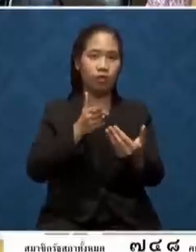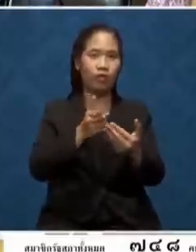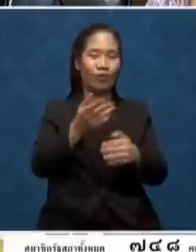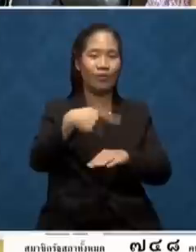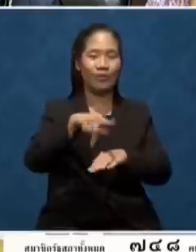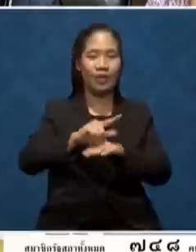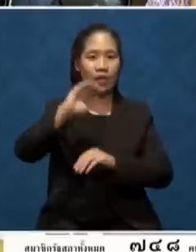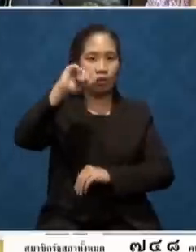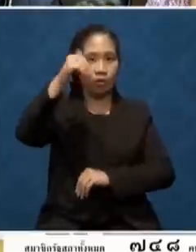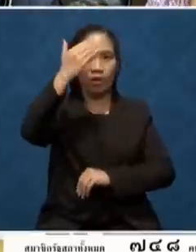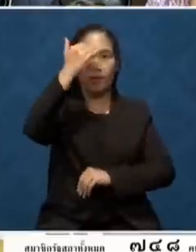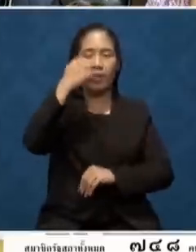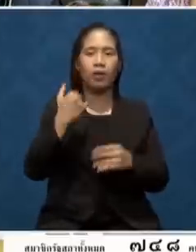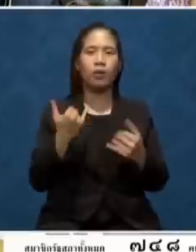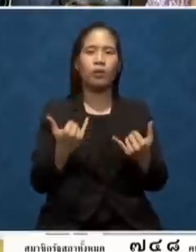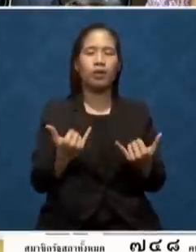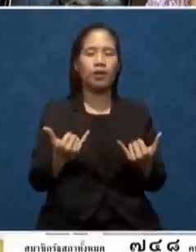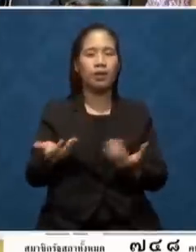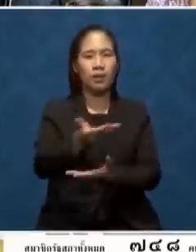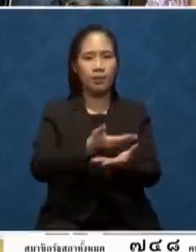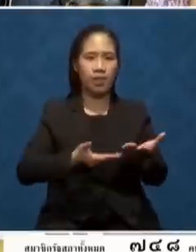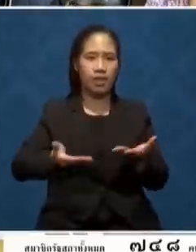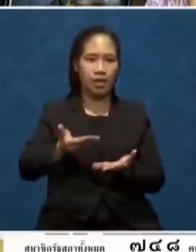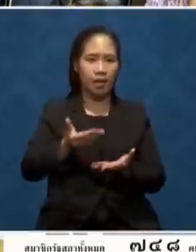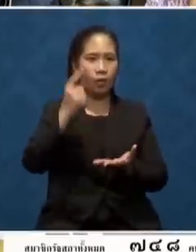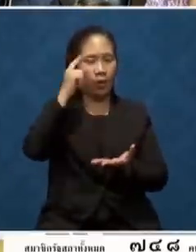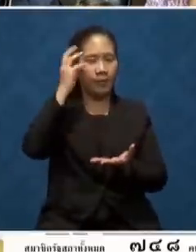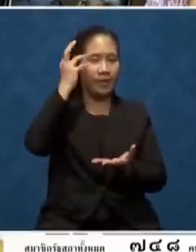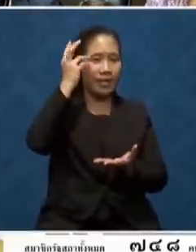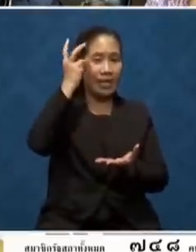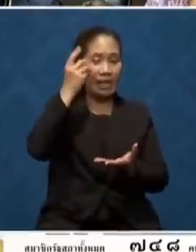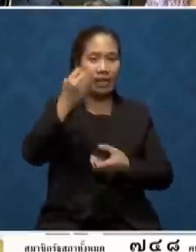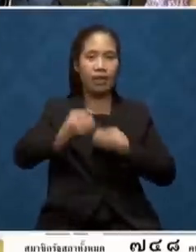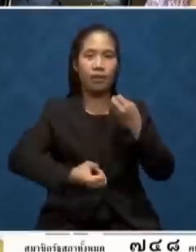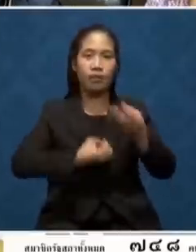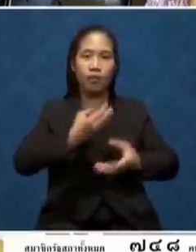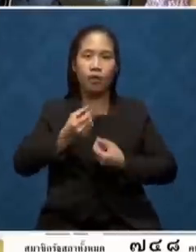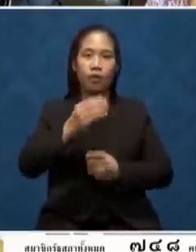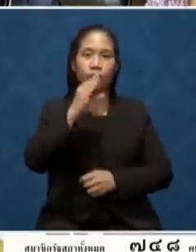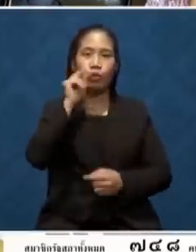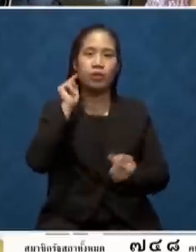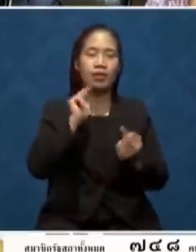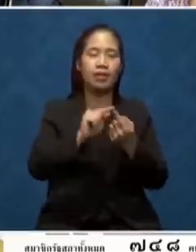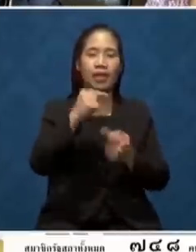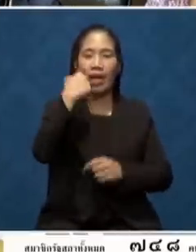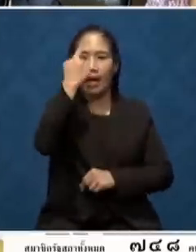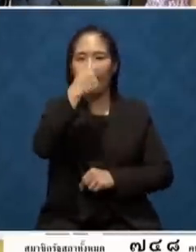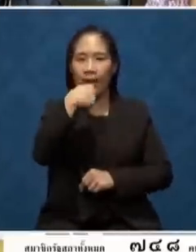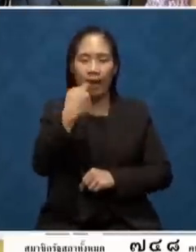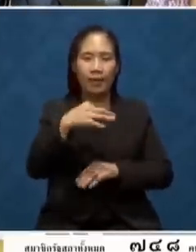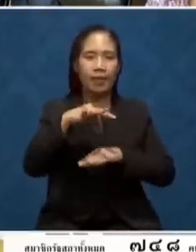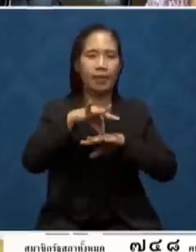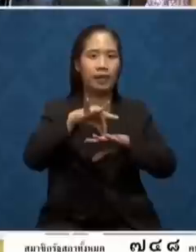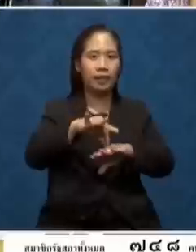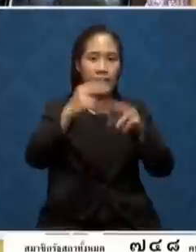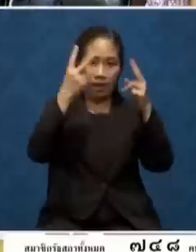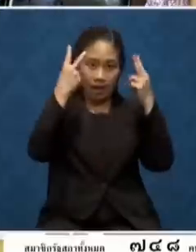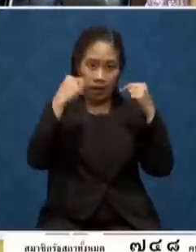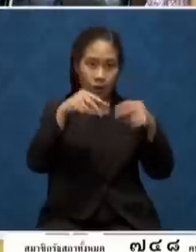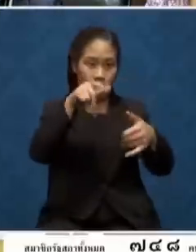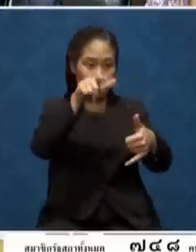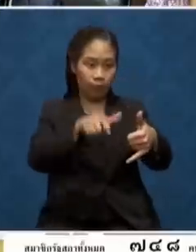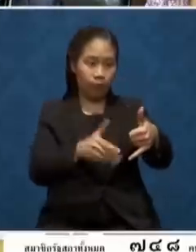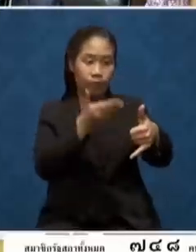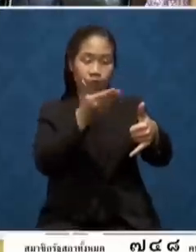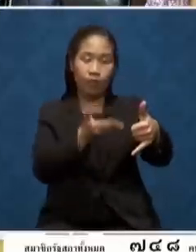คือวันนี้เราพิจารณาให้ความเห็นชอบบุคคลเป็นนายกรัฐมนตรีมีผู้แสดงความเห็นคัด